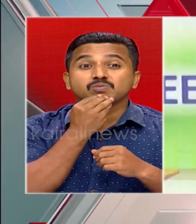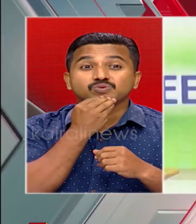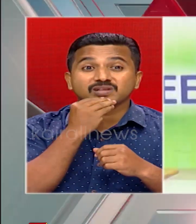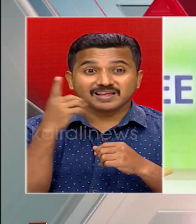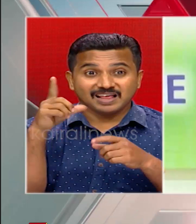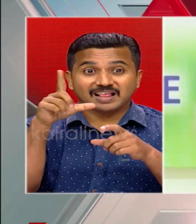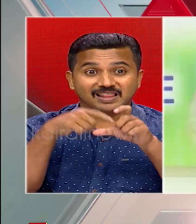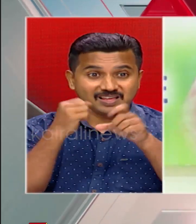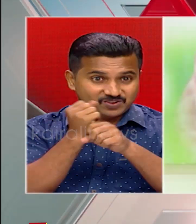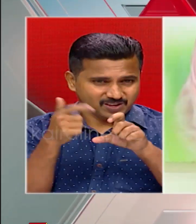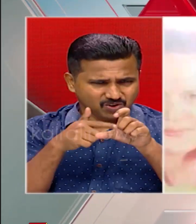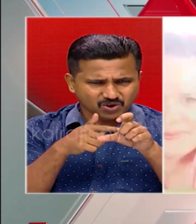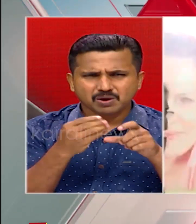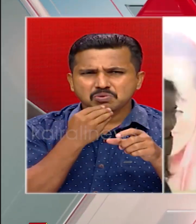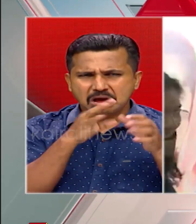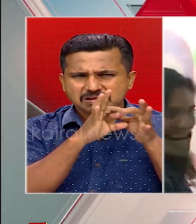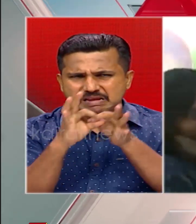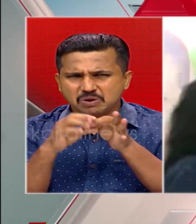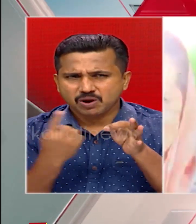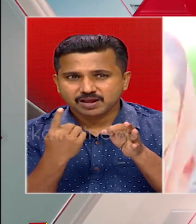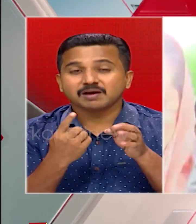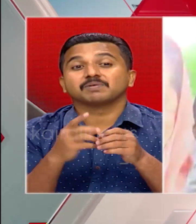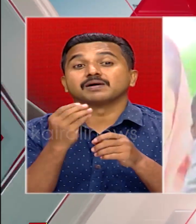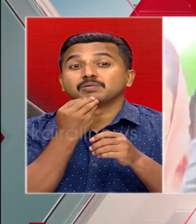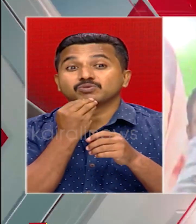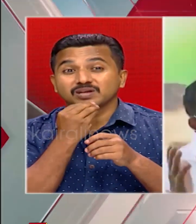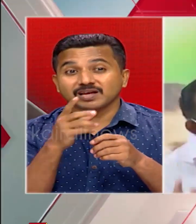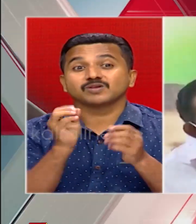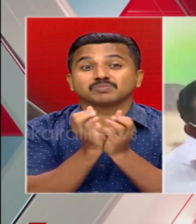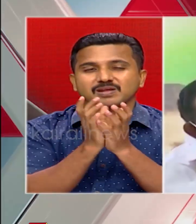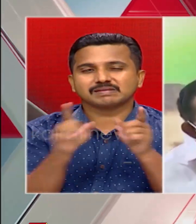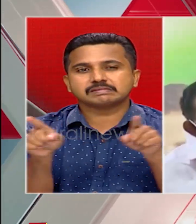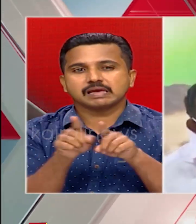പറഞ്ഞു. വിജയരാഘവനും കെ സുരേന്ദ്രനും ഒരേ ശബ്ദമാണെന്നും ഹസൻ ആരോപിച്ചു. ന്യൂസ് ബ്യൂറോ, തിരുവനന്തപുരം.